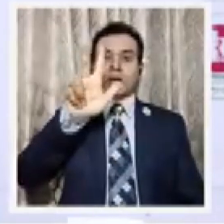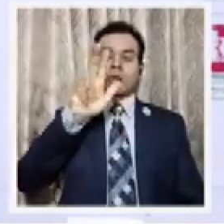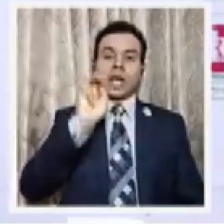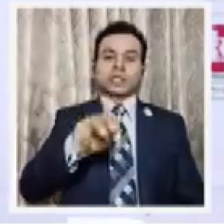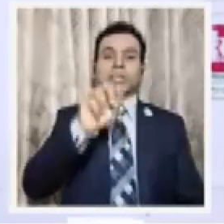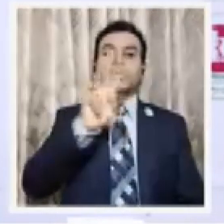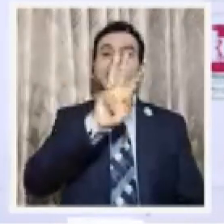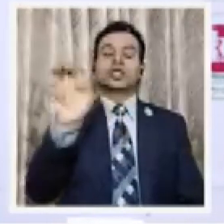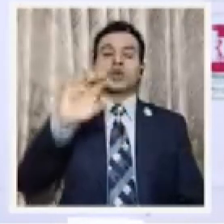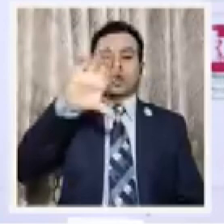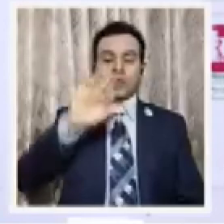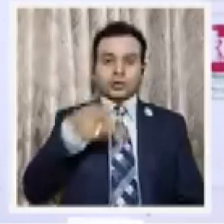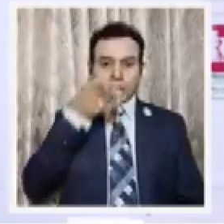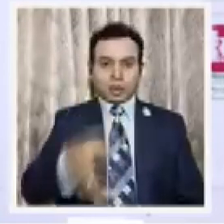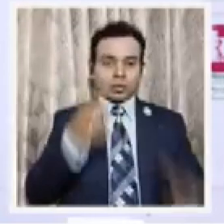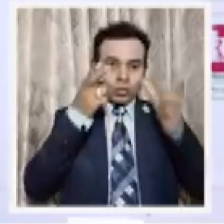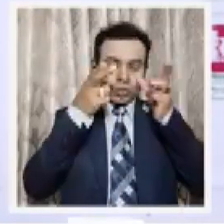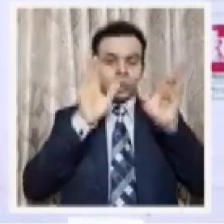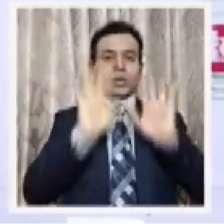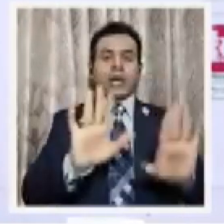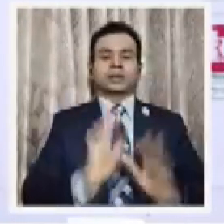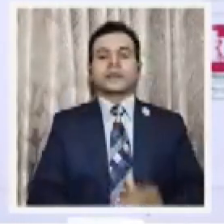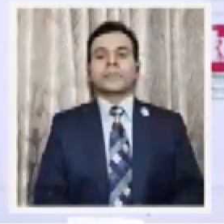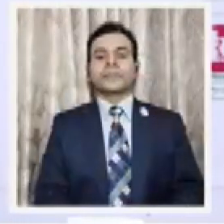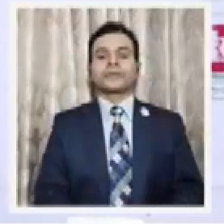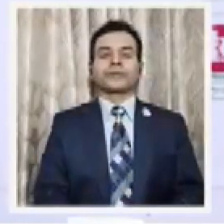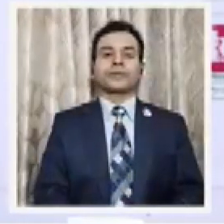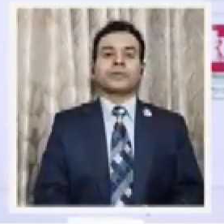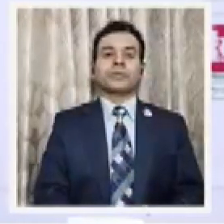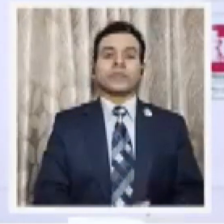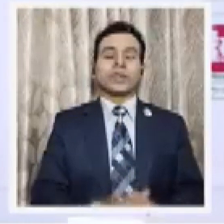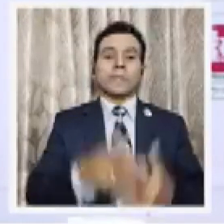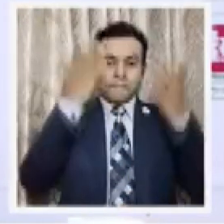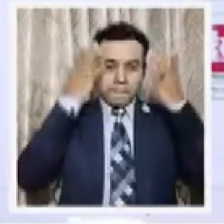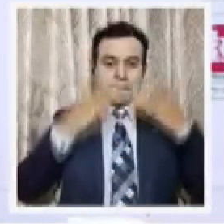369,607 জন, বর্তমানে কোয়ারেন্টাইনে আছেন 58,390 জন।